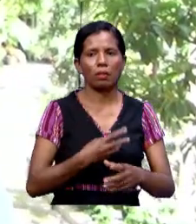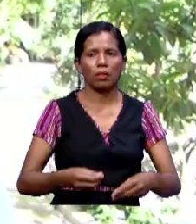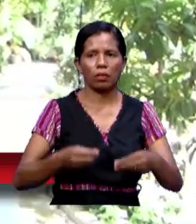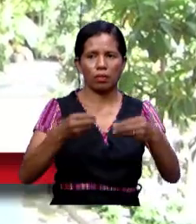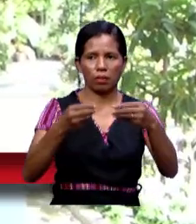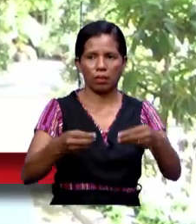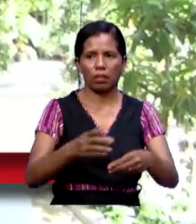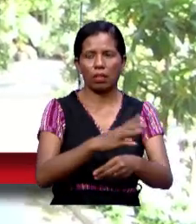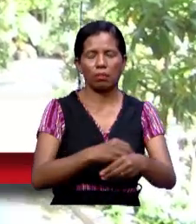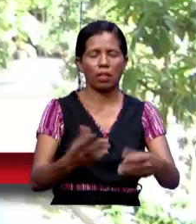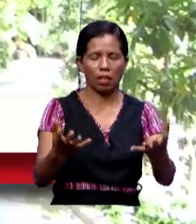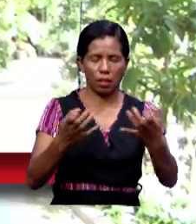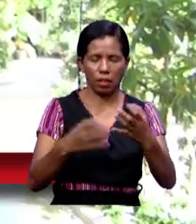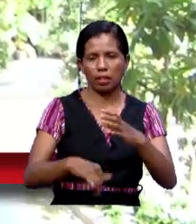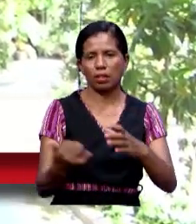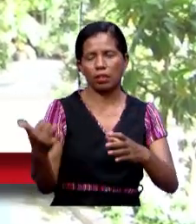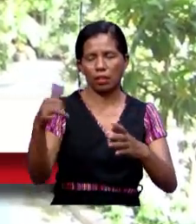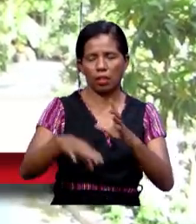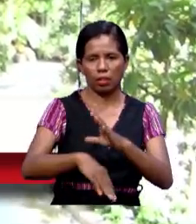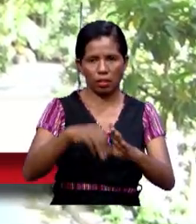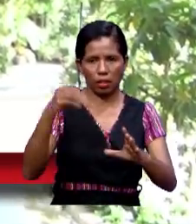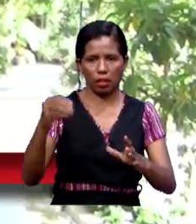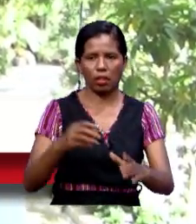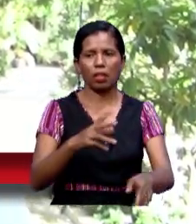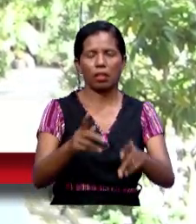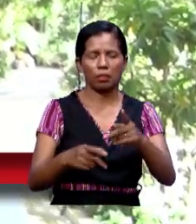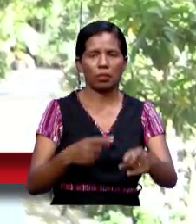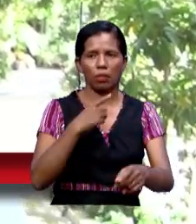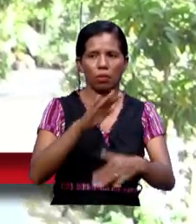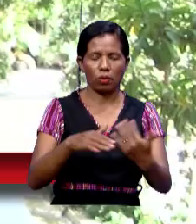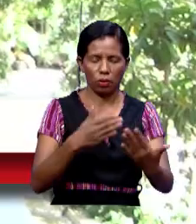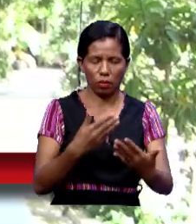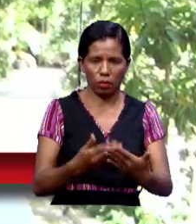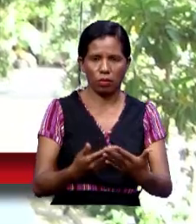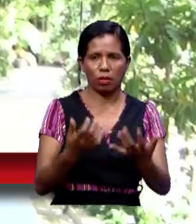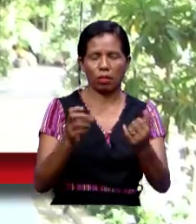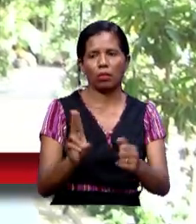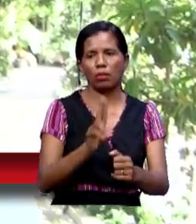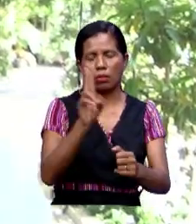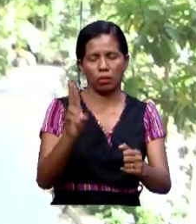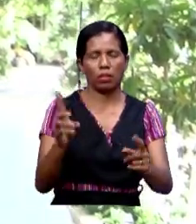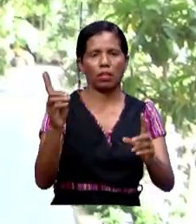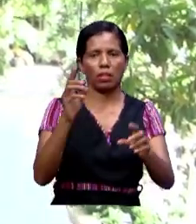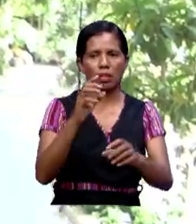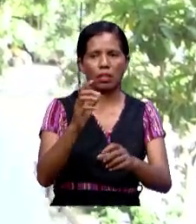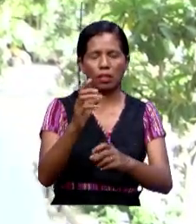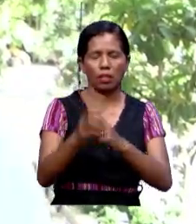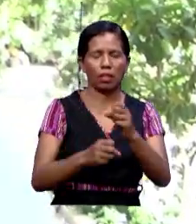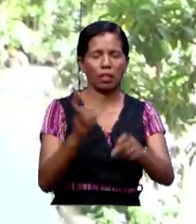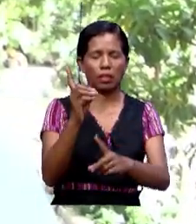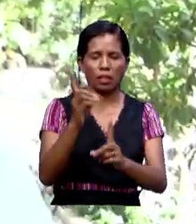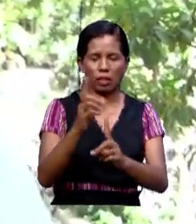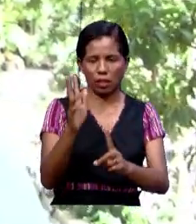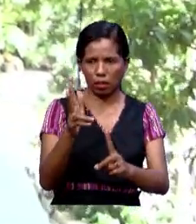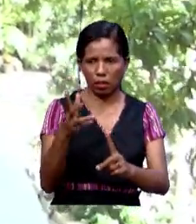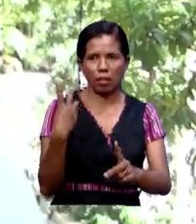diskai komi pengana. Ya komitmen Pak Panitia Pak Hutu itu kata inane uzaba ya, trinta tadi ya pam